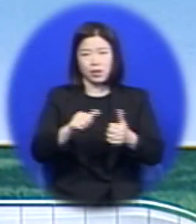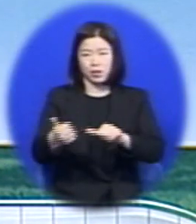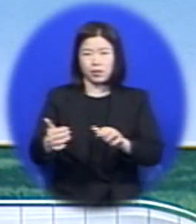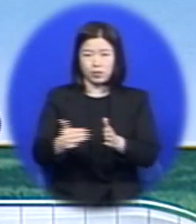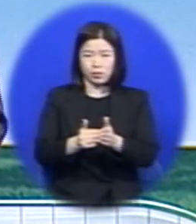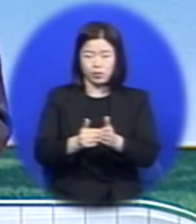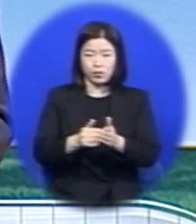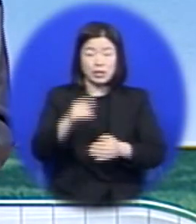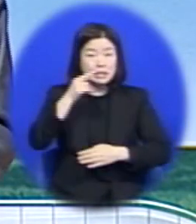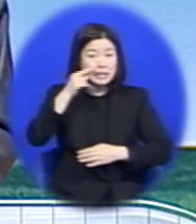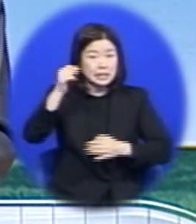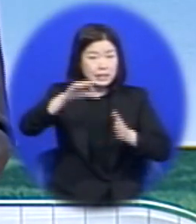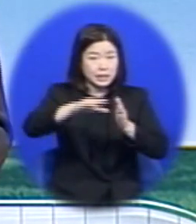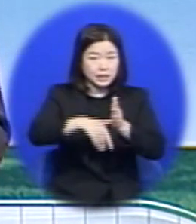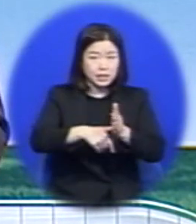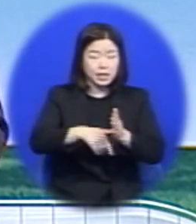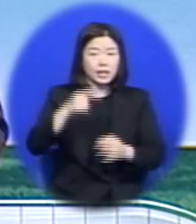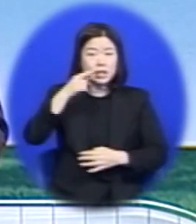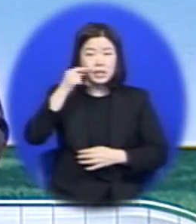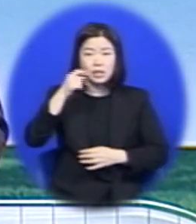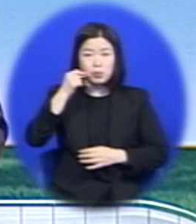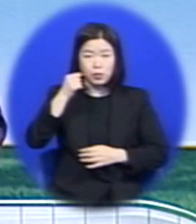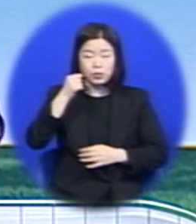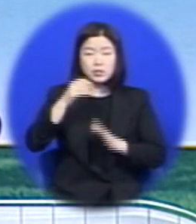일제시대 때 일본이